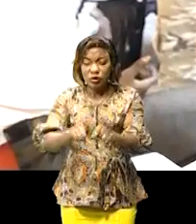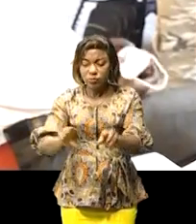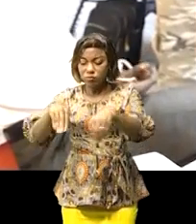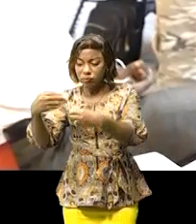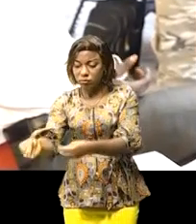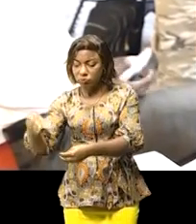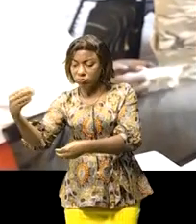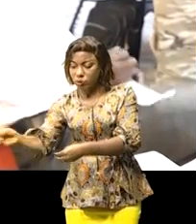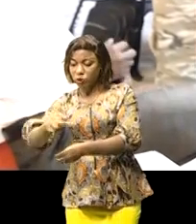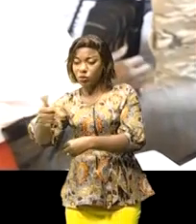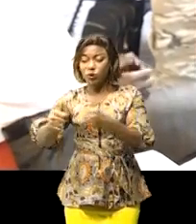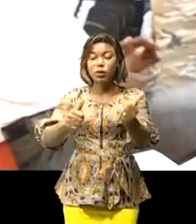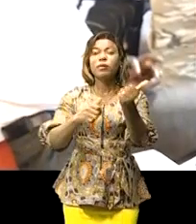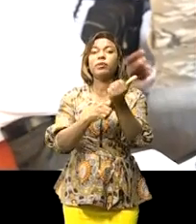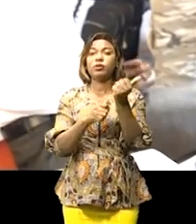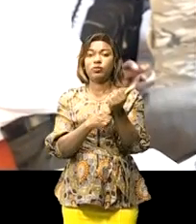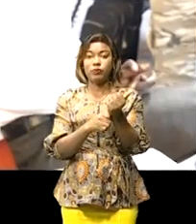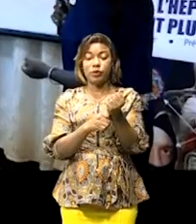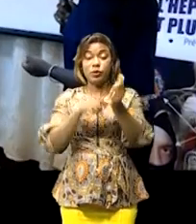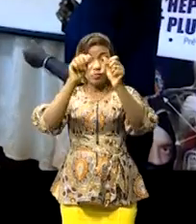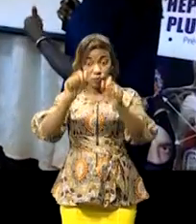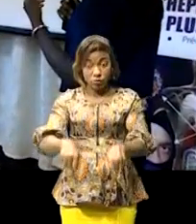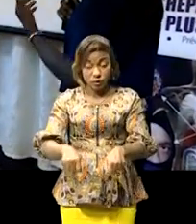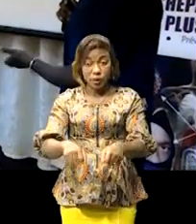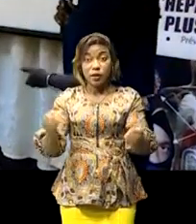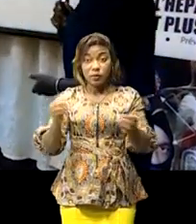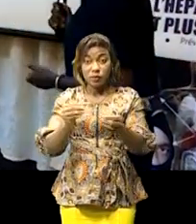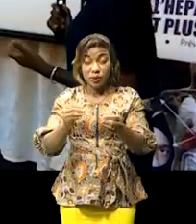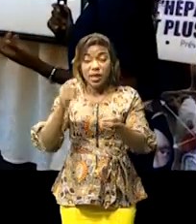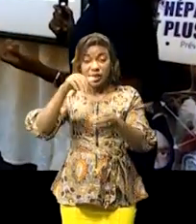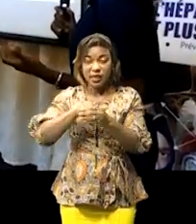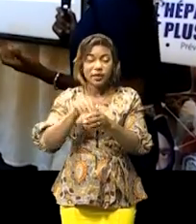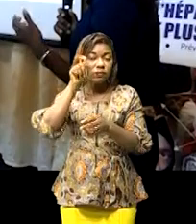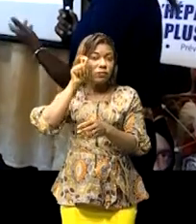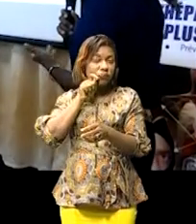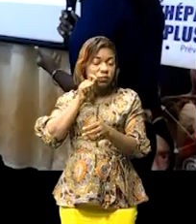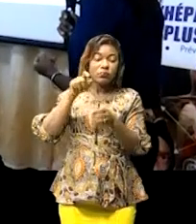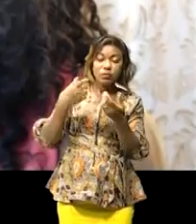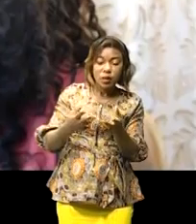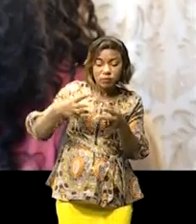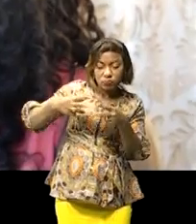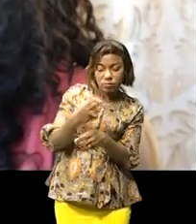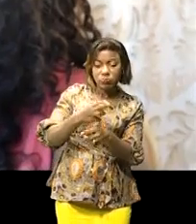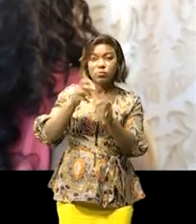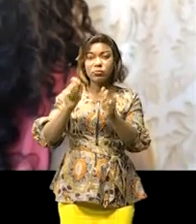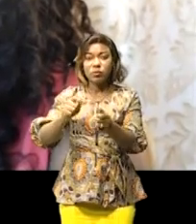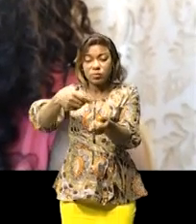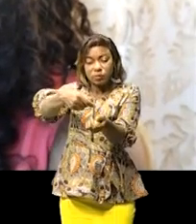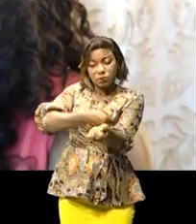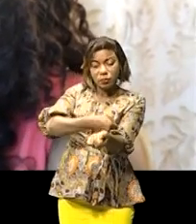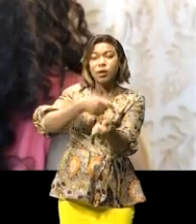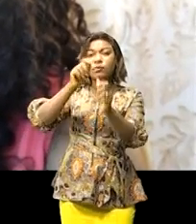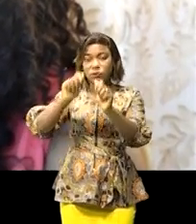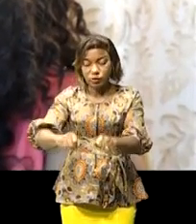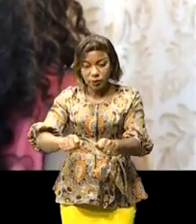personnes sans s'y rendre compte. Le mode de transmission demeure la voie sexuelle, l'utilisation des objets tranchants et la transfusion sanguine. Voilà